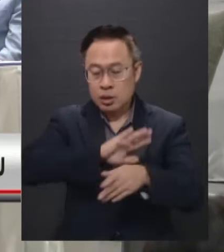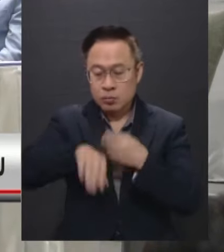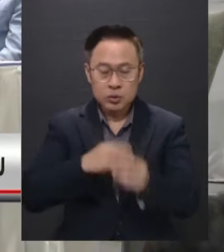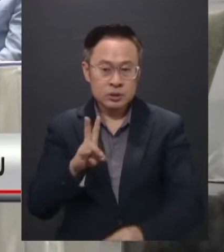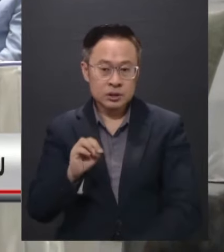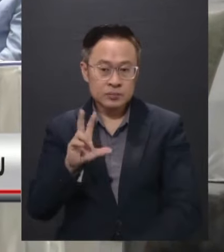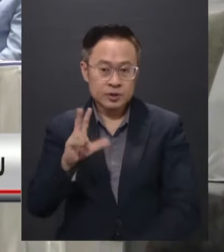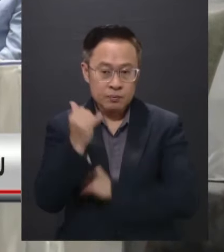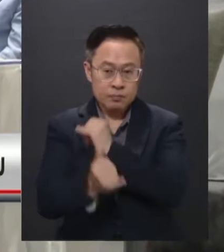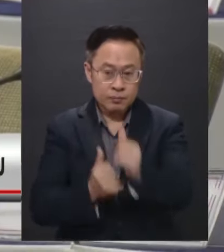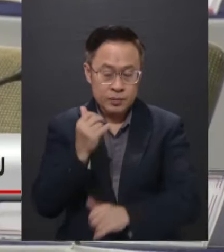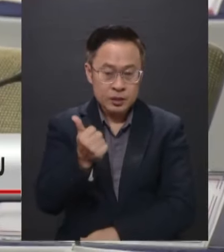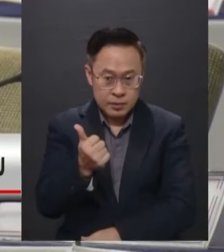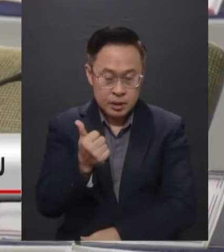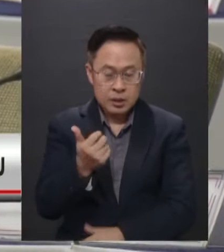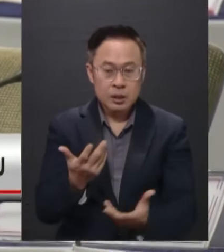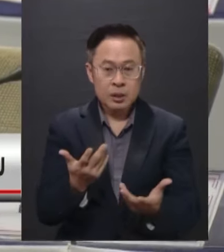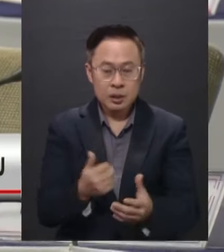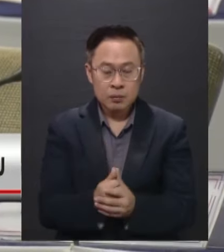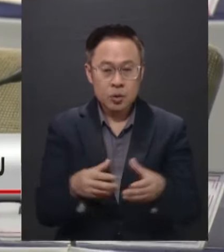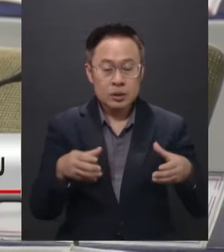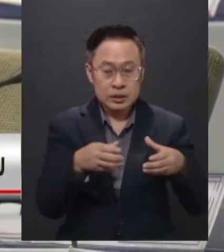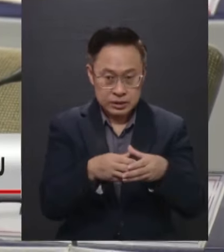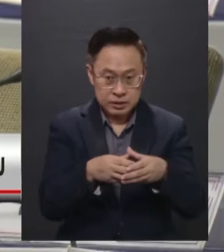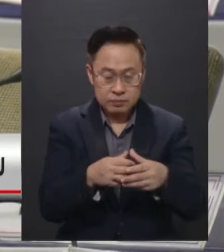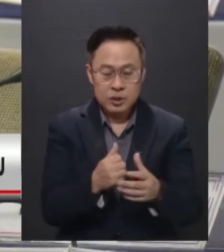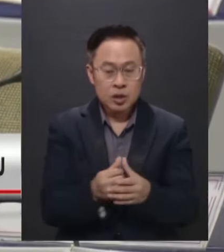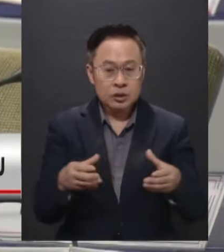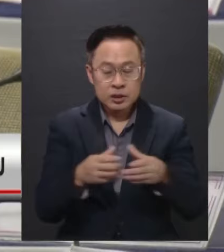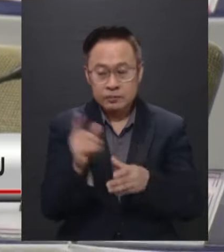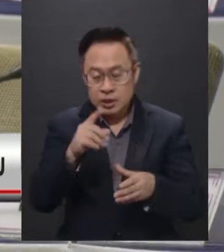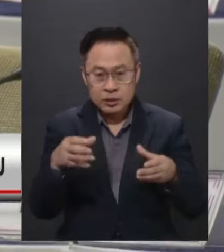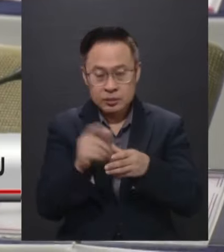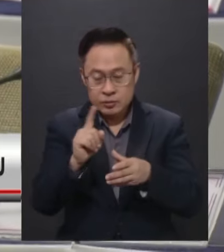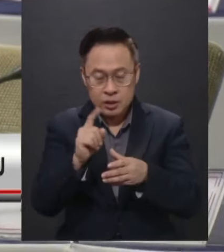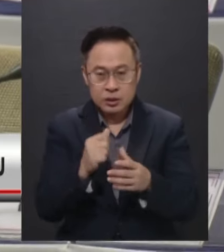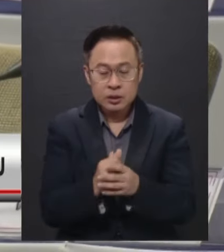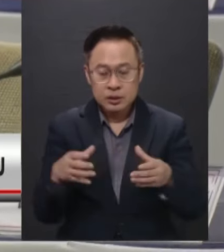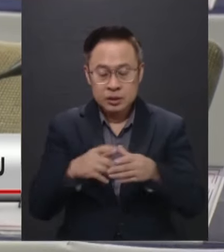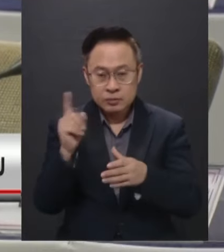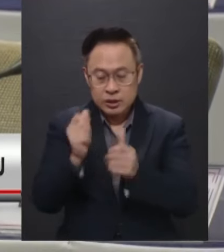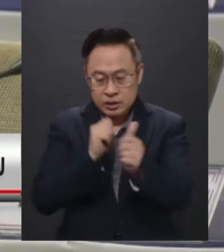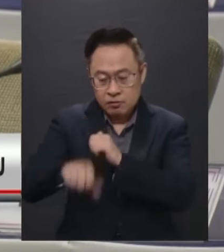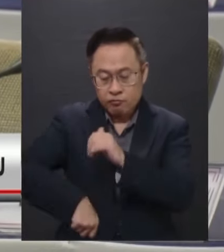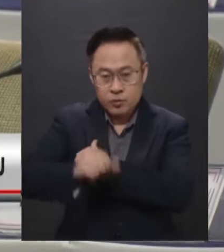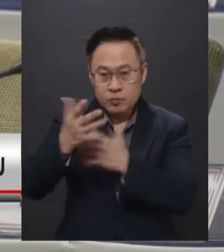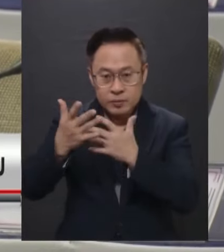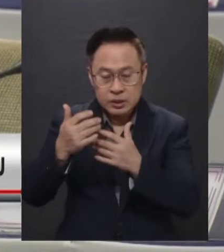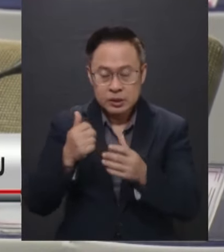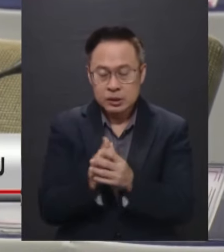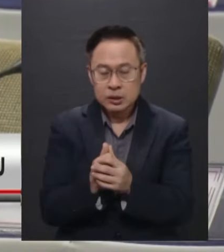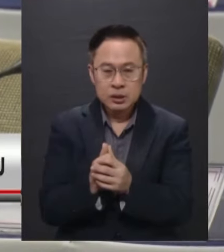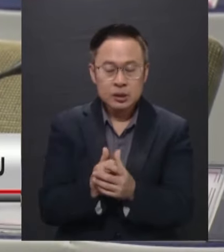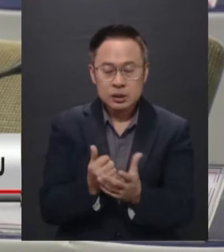ปล่าไม่มีนะคะเพราะว่าทีมที่ไม่ได้ส่งทีมเข้าแข่งขันในปีนี้หรือว่า